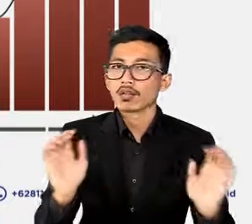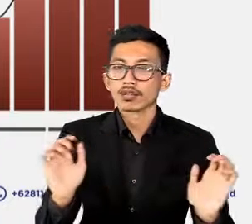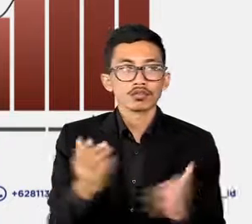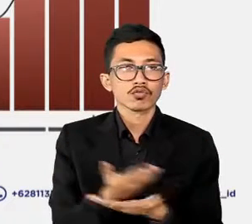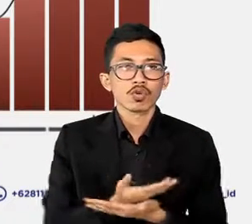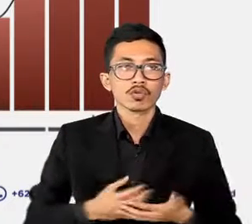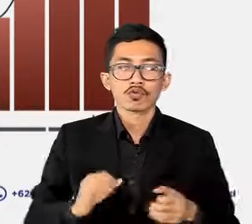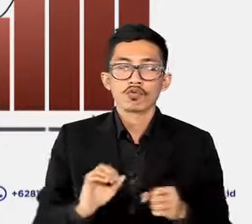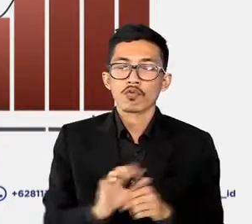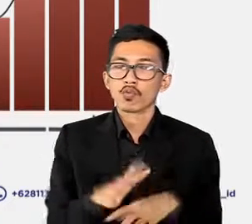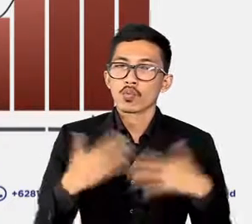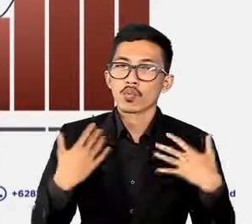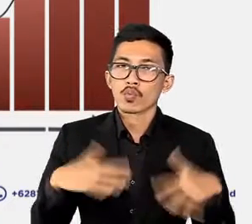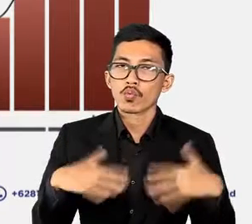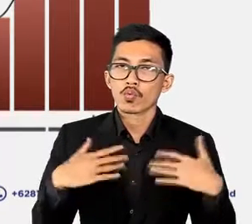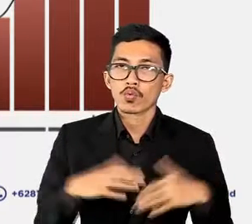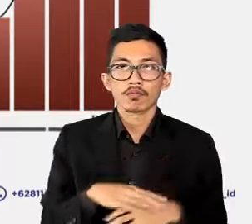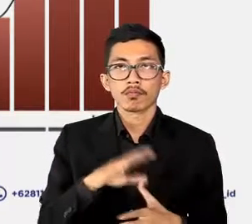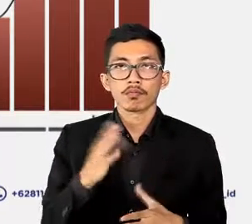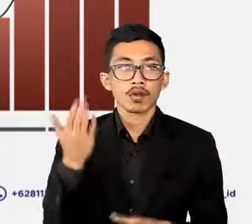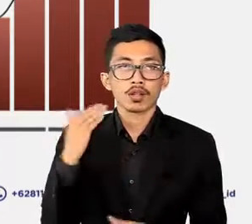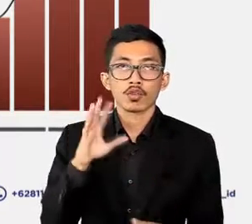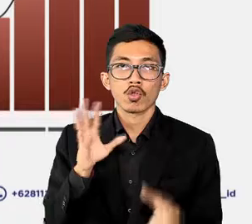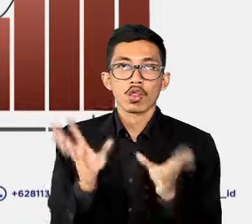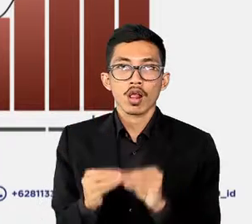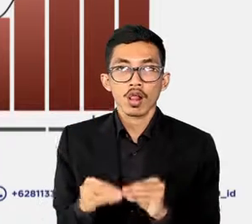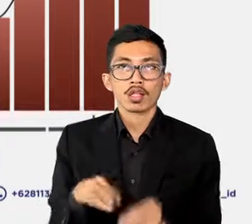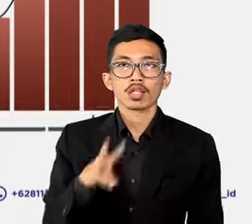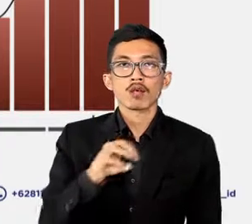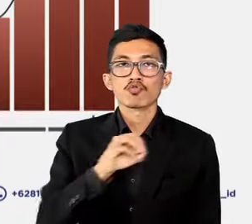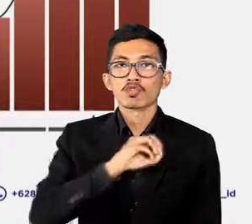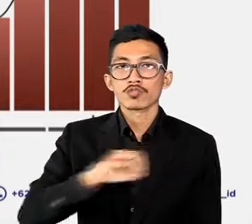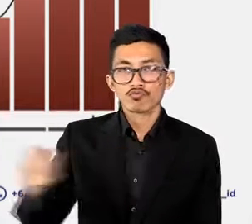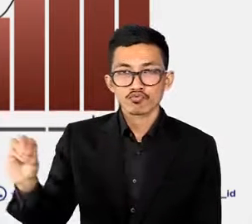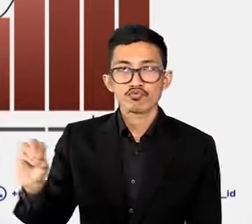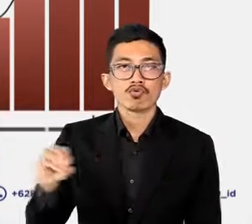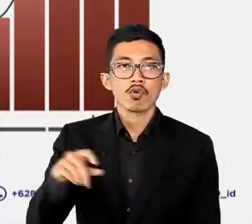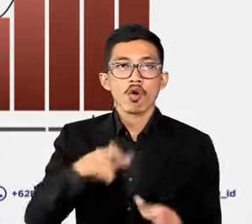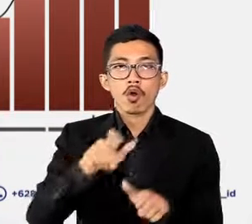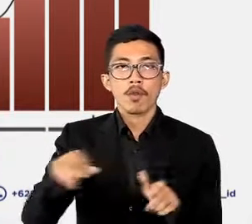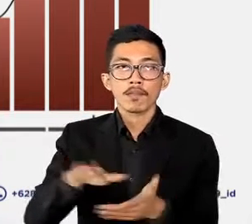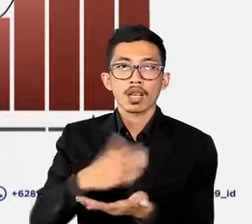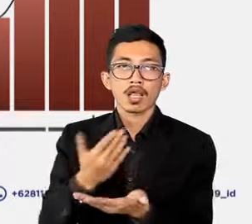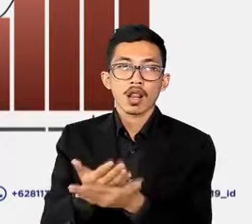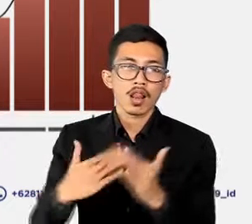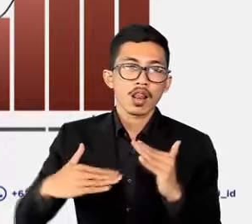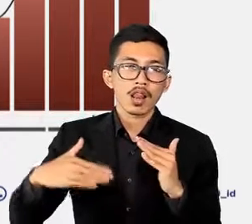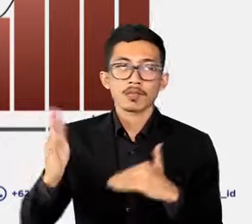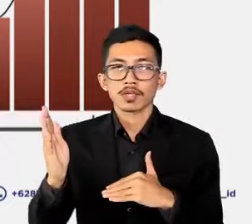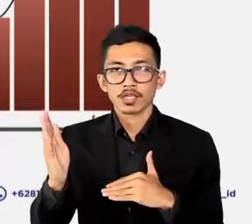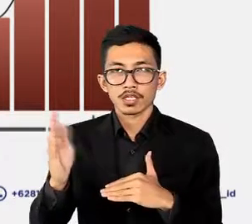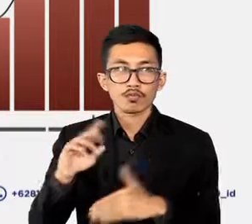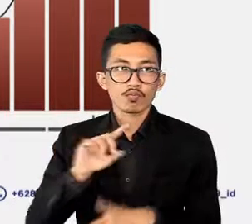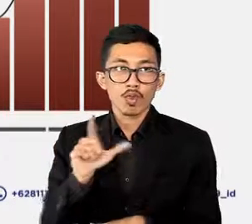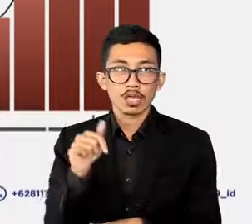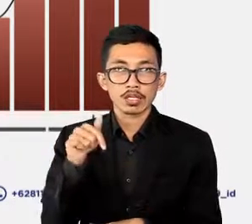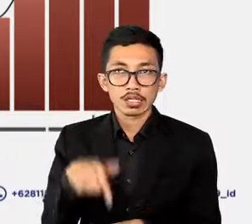hingga kemarin total sebanyak 30164 kematian tercatat di bulan ini